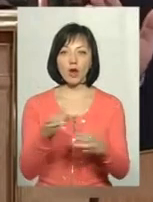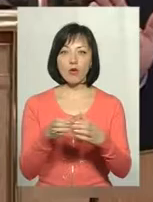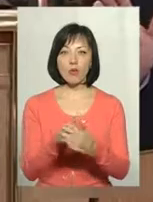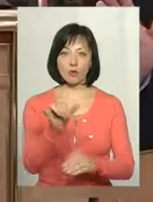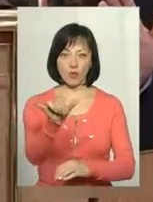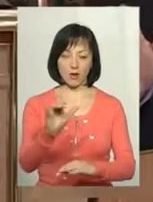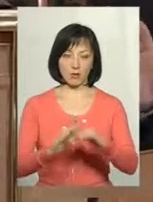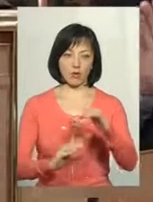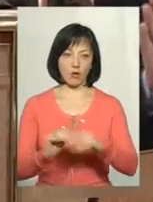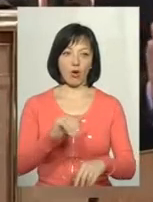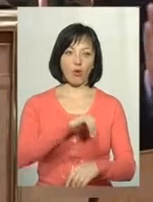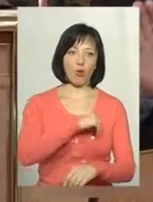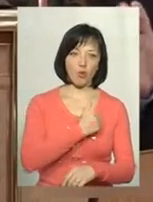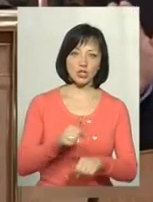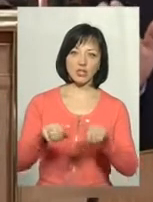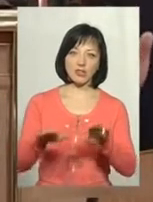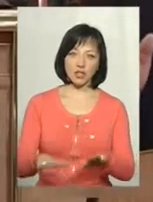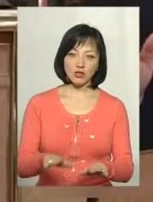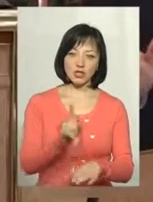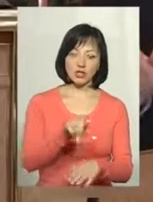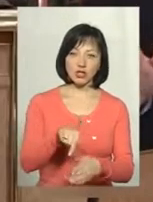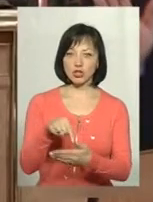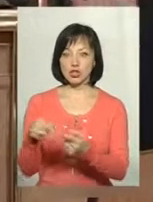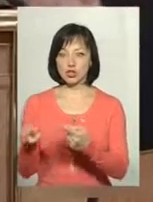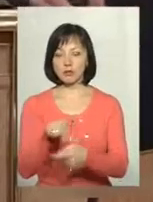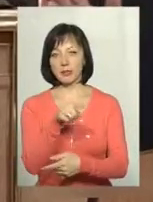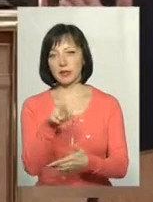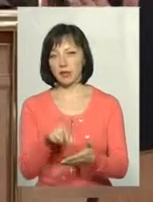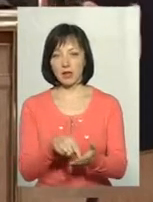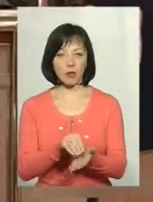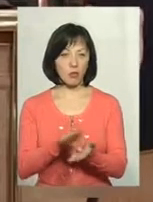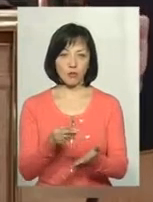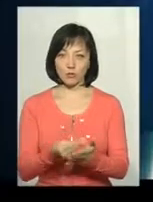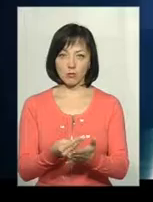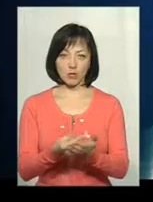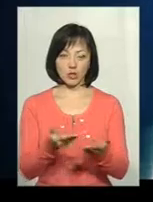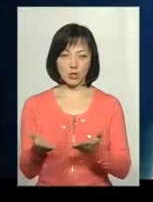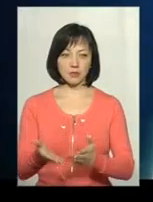руках. Хочете вирішувати ті чи інші питання – наповнюйте бюджет.